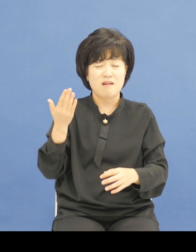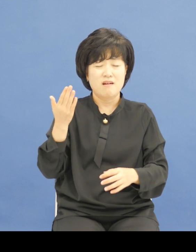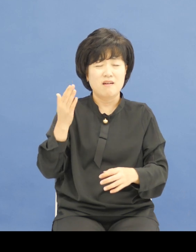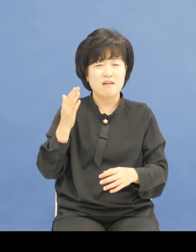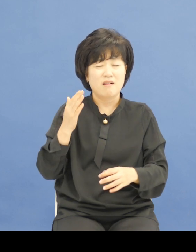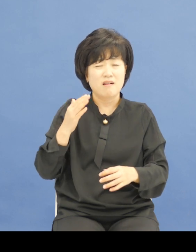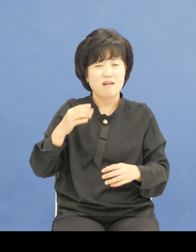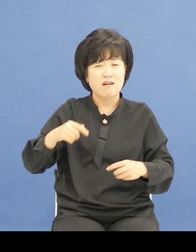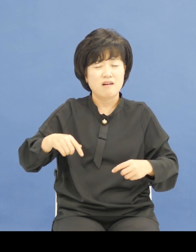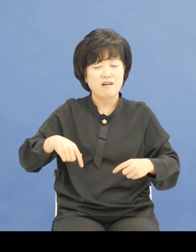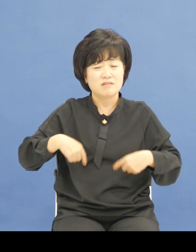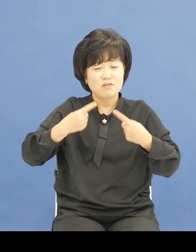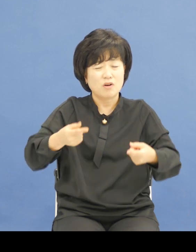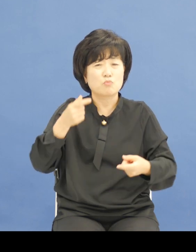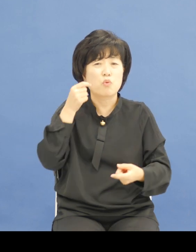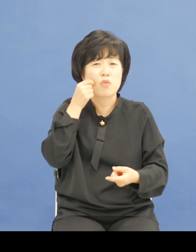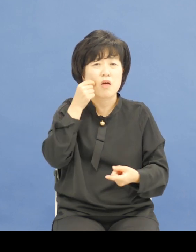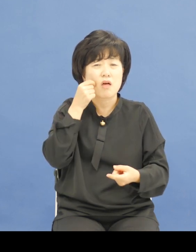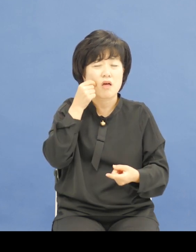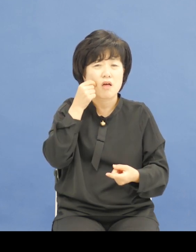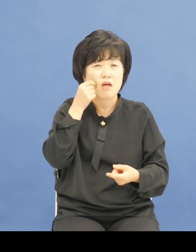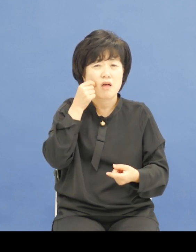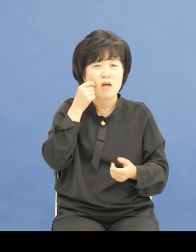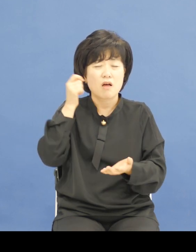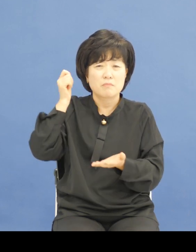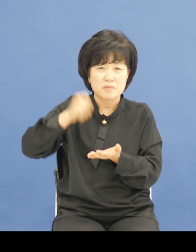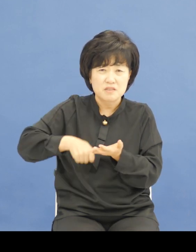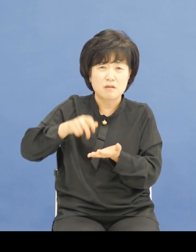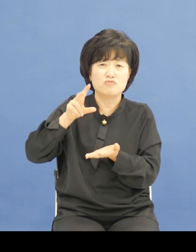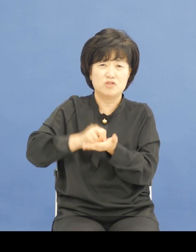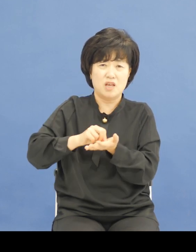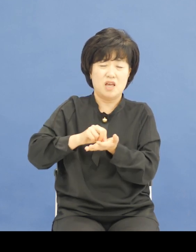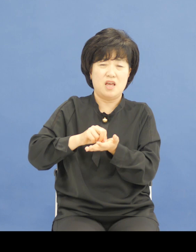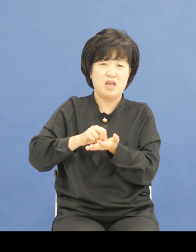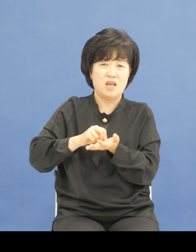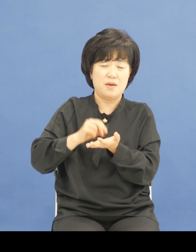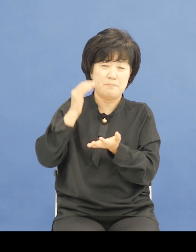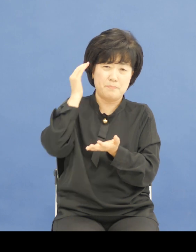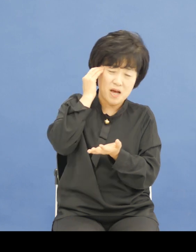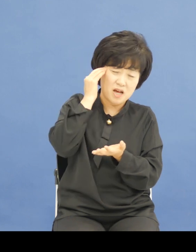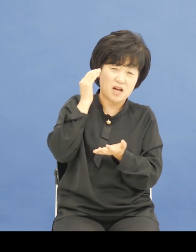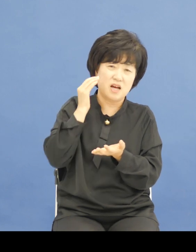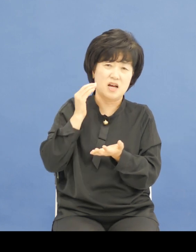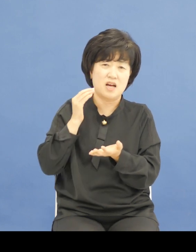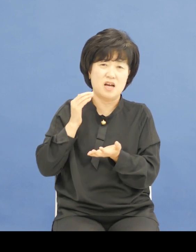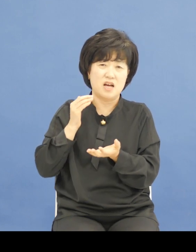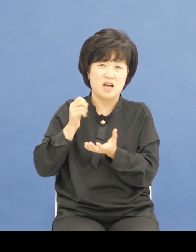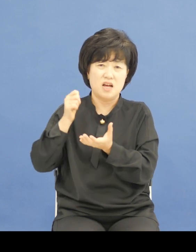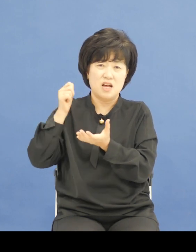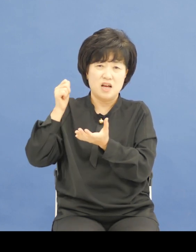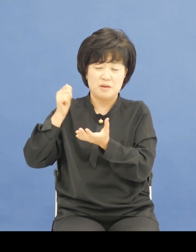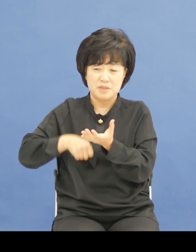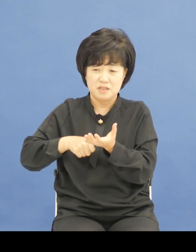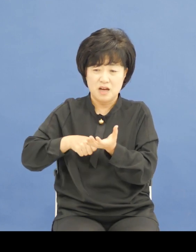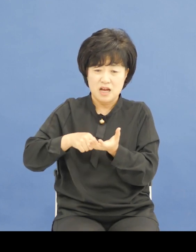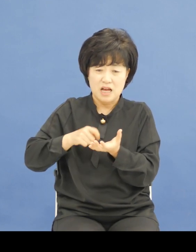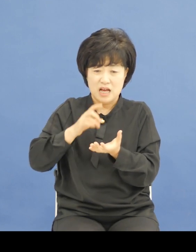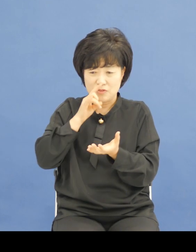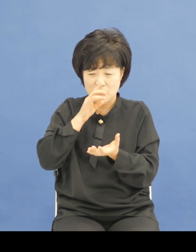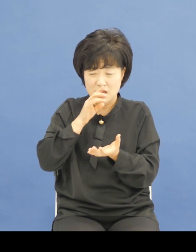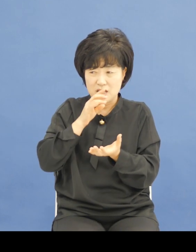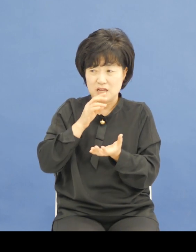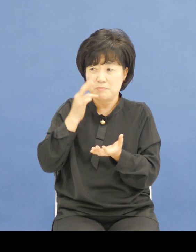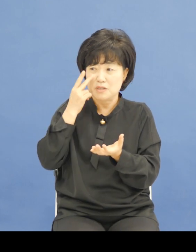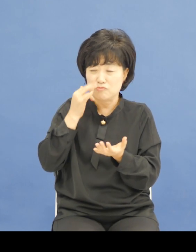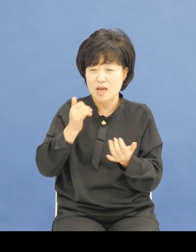이제 못 들어갔어요. 예예. 이제 비자 문제에 걸려서 못 들어갔고 그래서 비자 때문에 다시 미국으로 왔더니